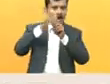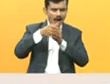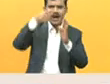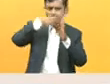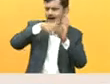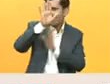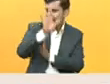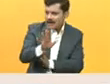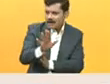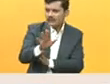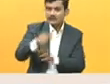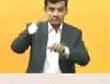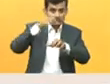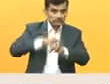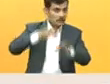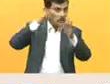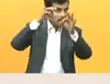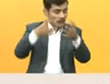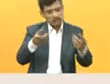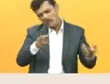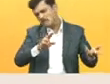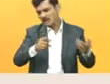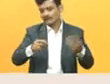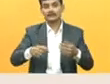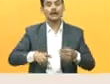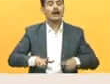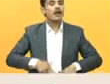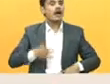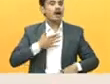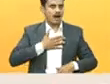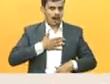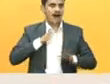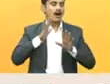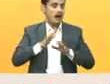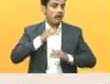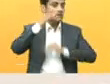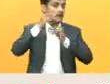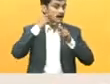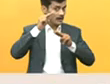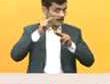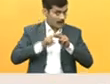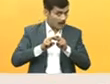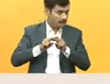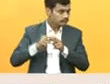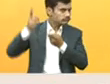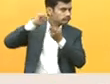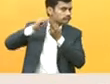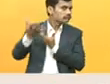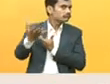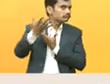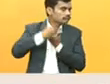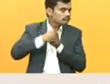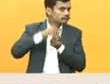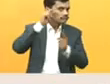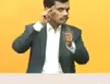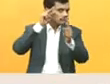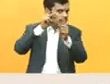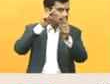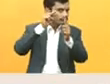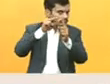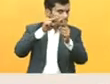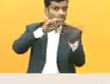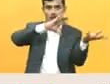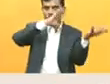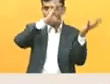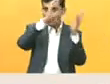है जिसने हमें समय के थपेड़ों के बावजूद जिंदा रहने की शक्ति दी है। अगर हम अपने आदर्शों को सामने रखे रहेंगे तो हम संसार